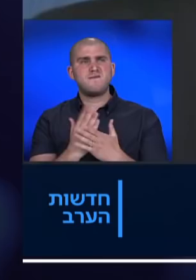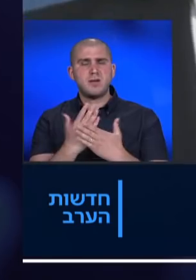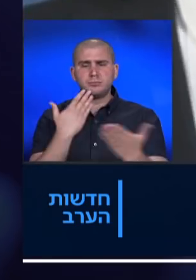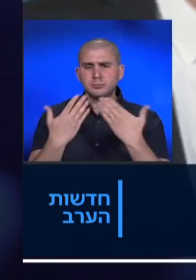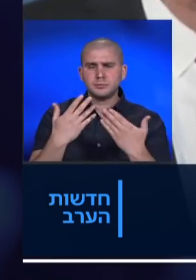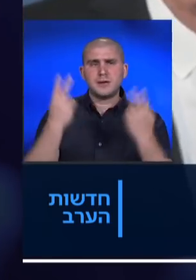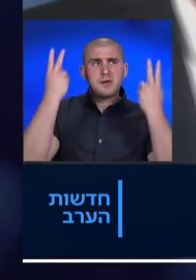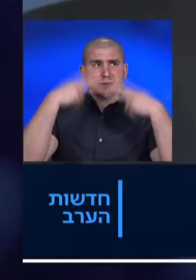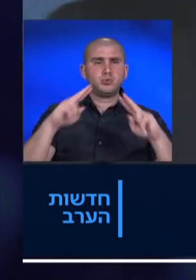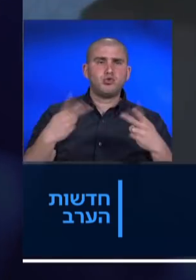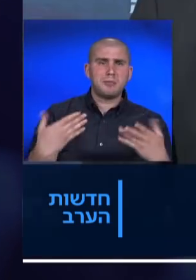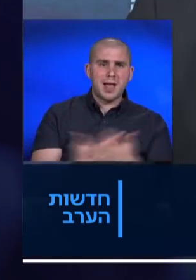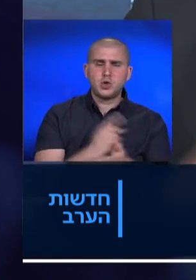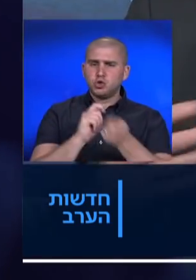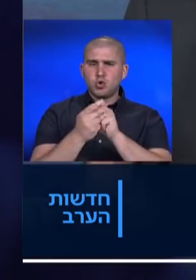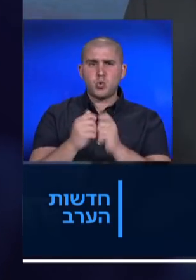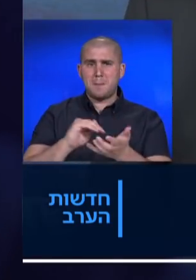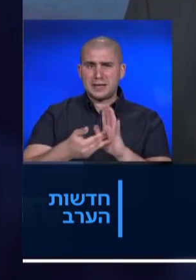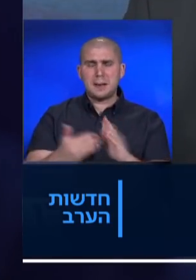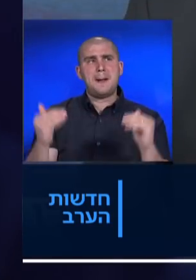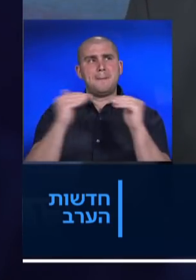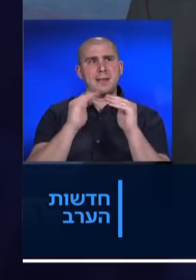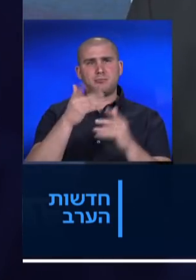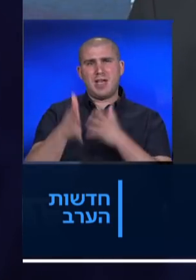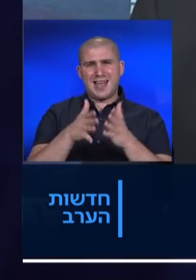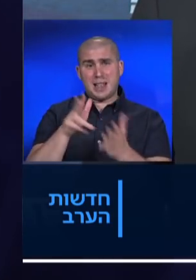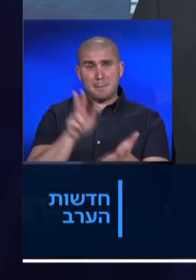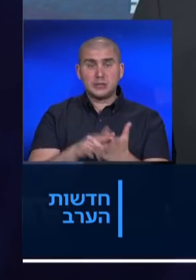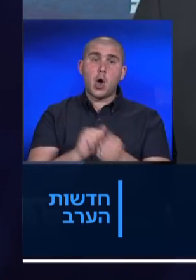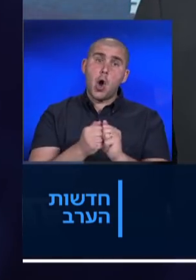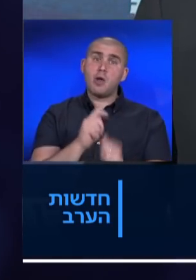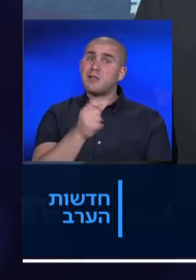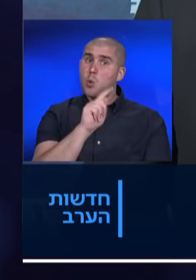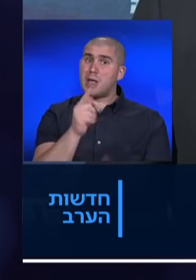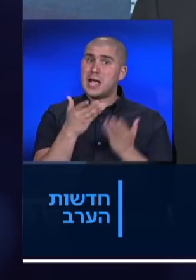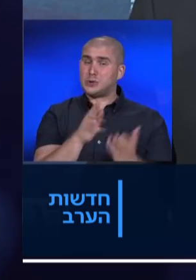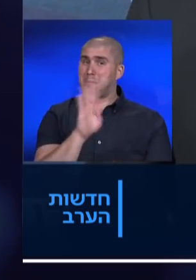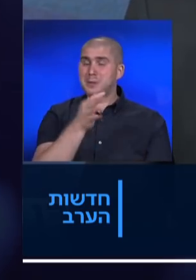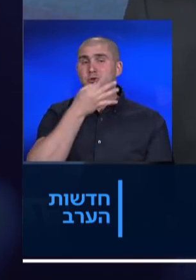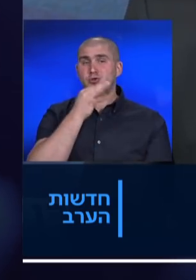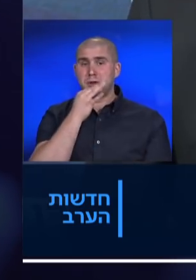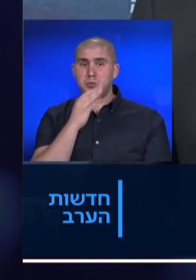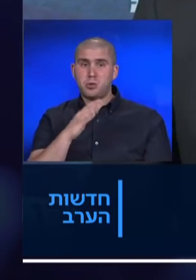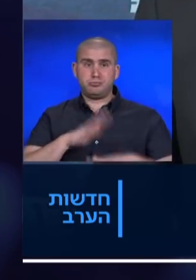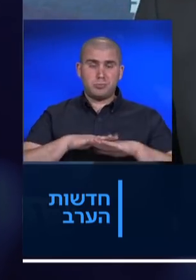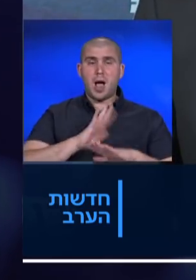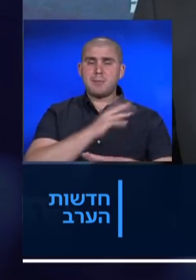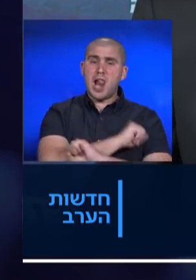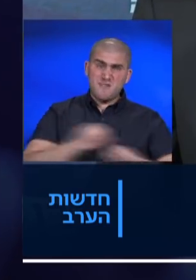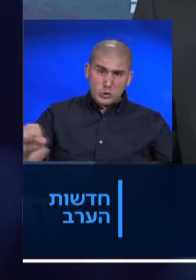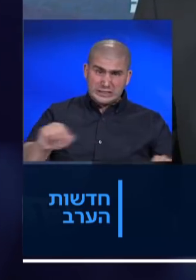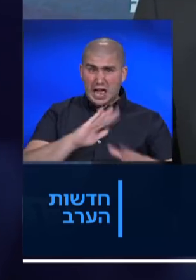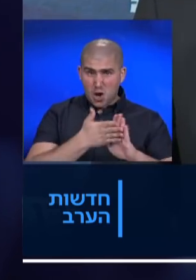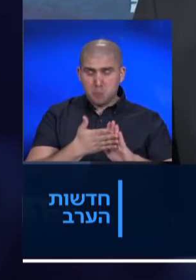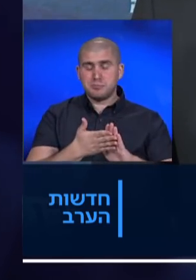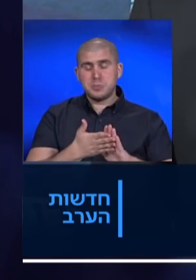מחדש על שינויים בהסכם לפי מה שיגיד בג"ץ? אולי זה דווקא יעזור לנתניהו לשפר עמדות? האם מפוצצים הכל? מכיוון מיכל שאין